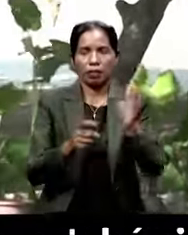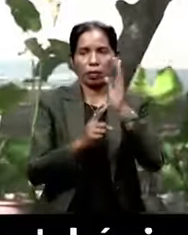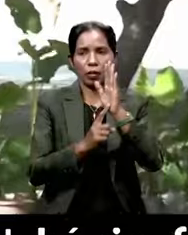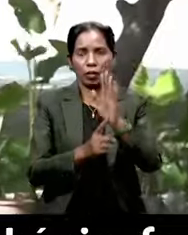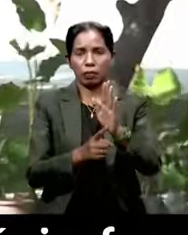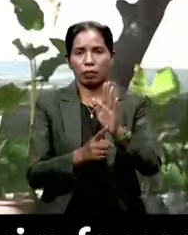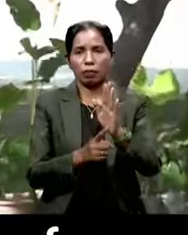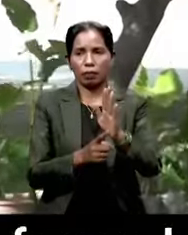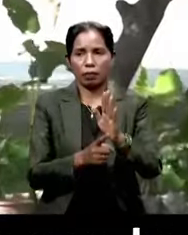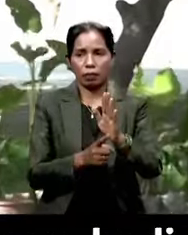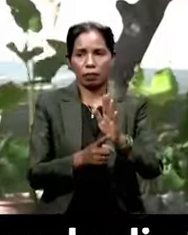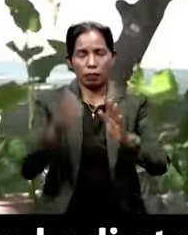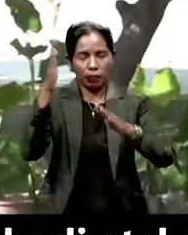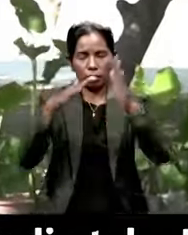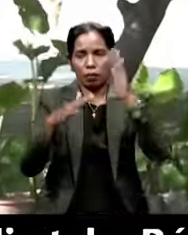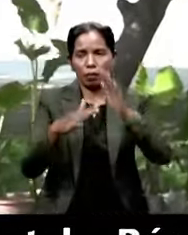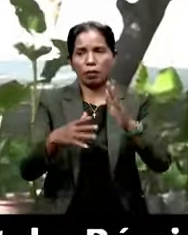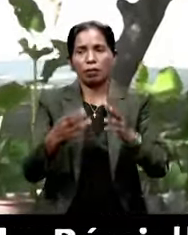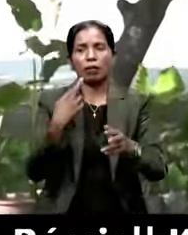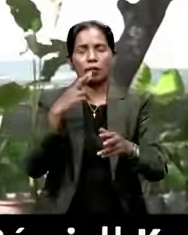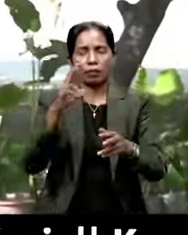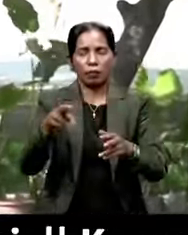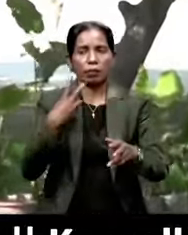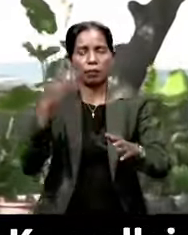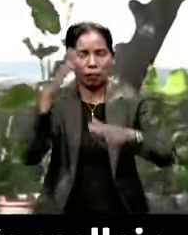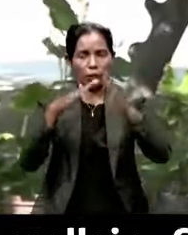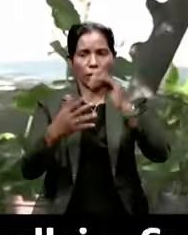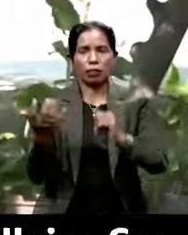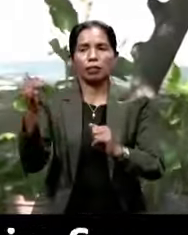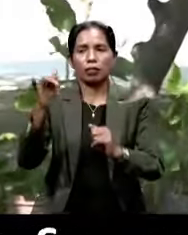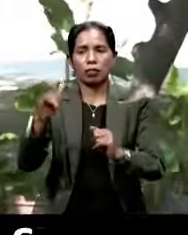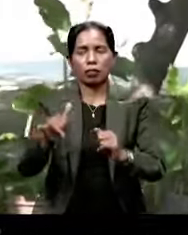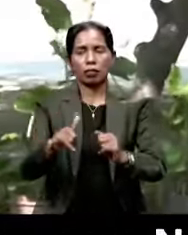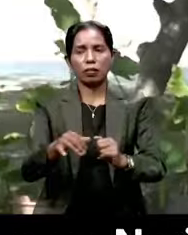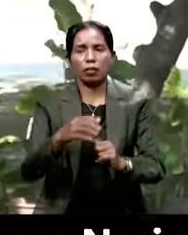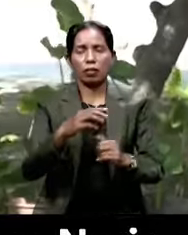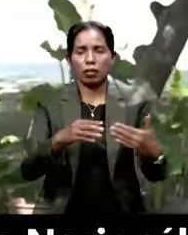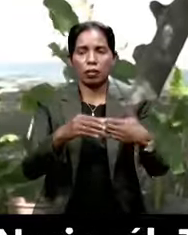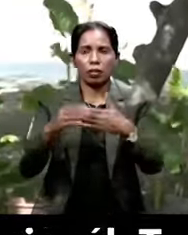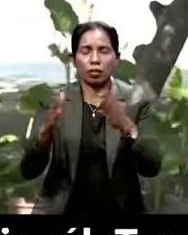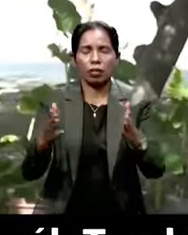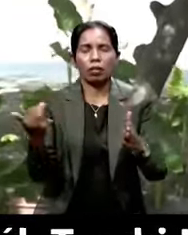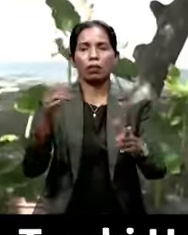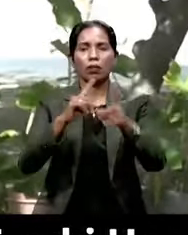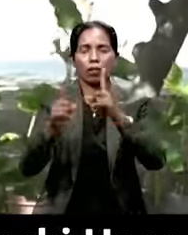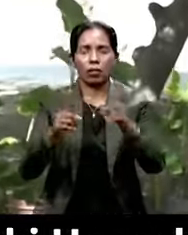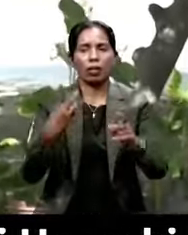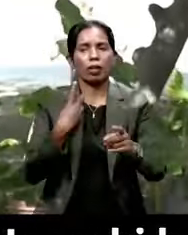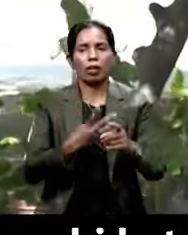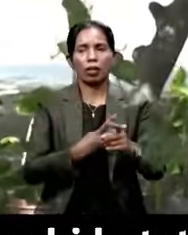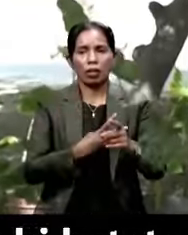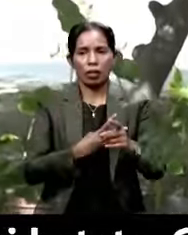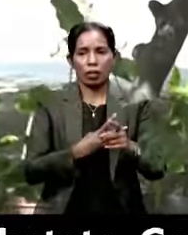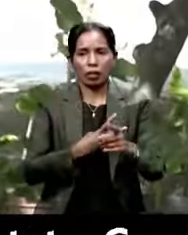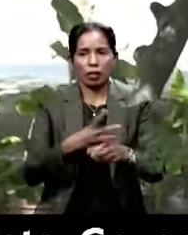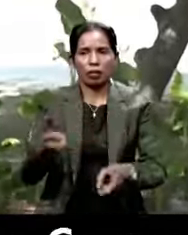atu problemane, atu resolve amnya problemane. Antau sila, nai ulun sila maka agora kuliah nesa ne, antau kami ni